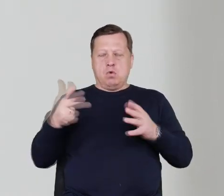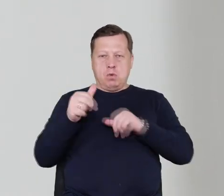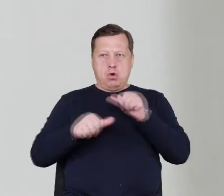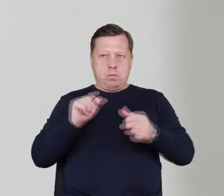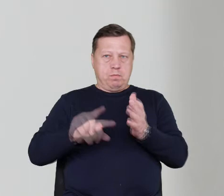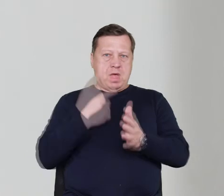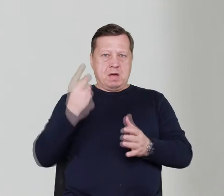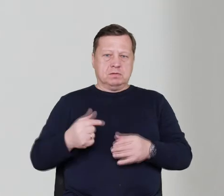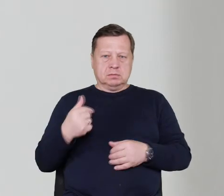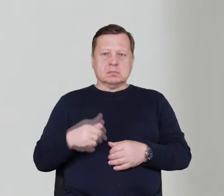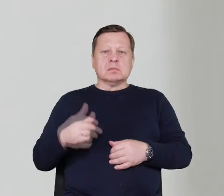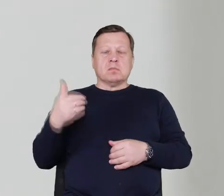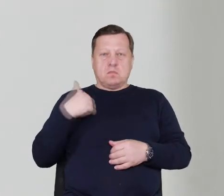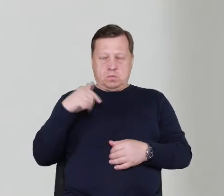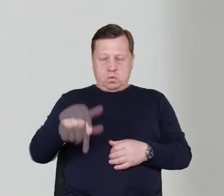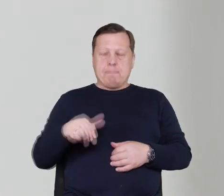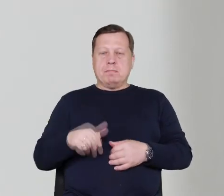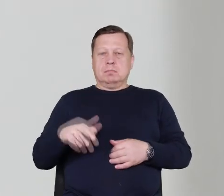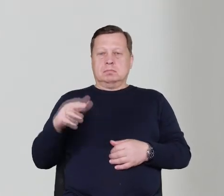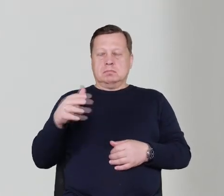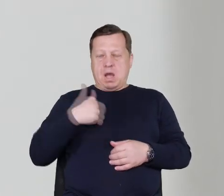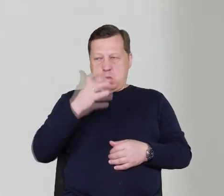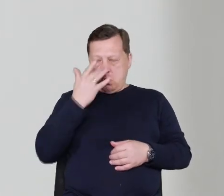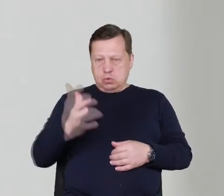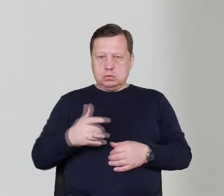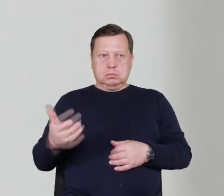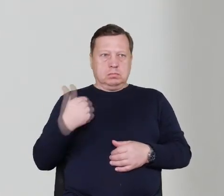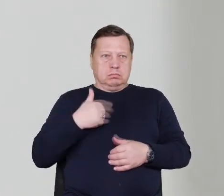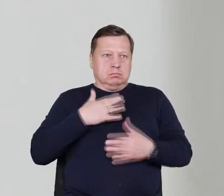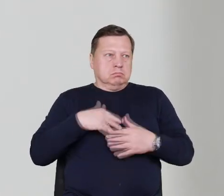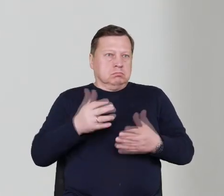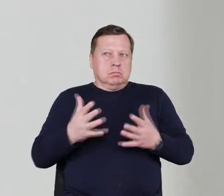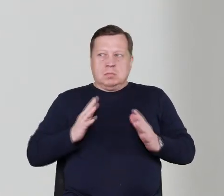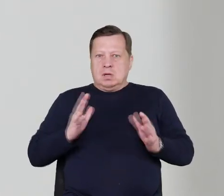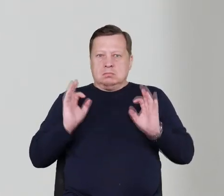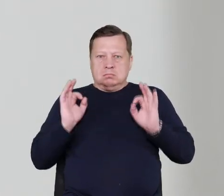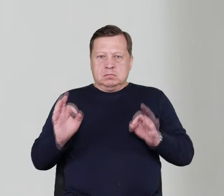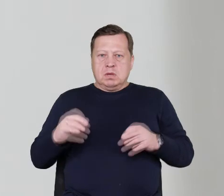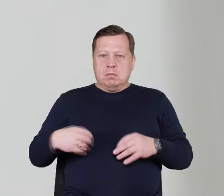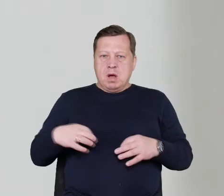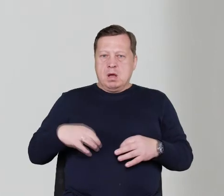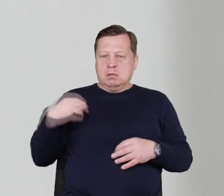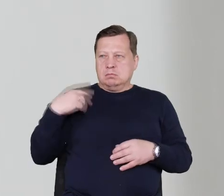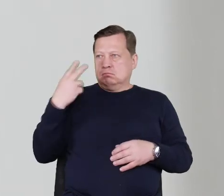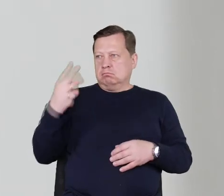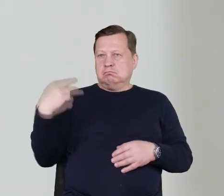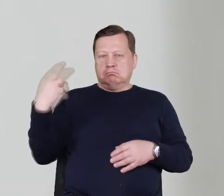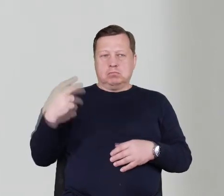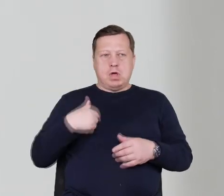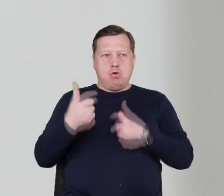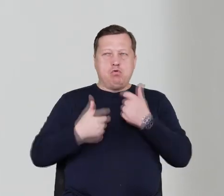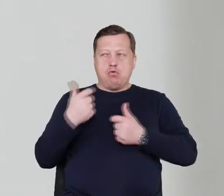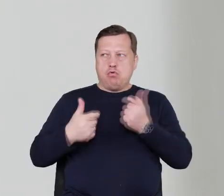to był najbezpieczniejsze wyjazd mojego życia bo 5 metrów za mną chodził przyjemny pan i cały czas patrzył co robię w związku z czym czułem się bardzo bezpiecznie